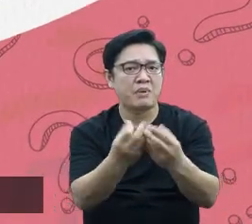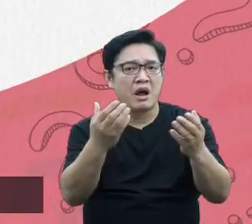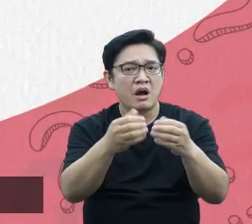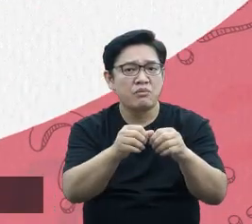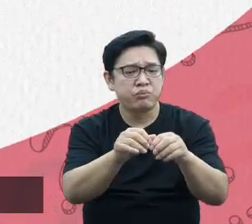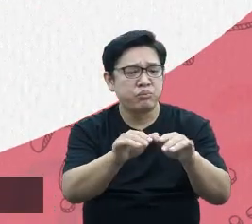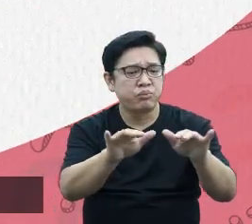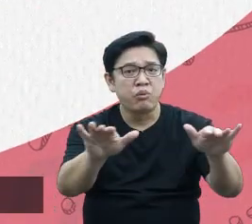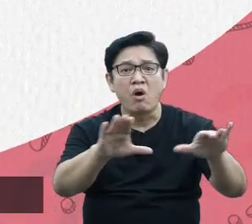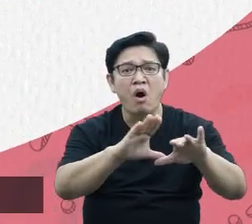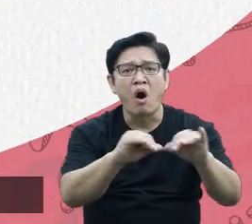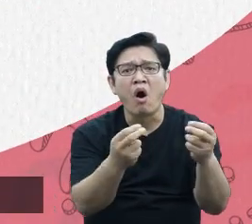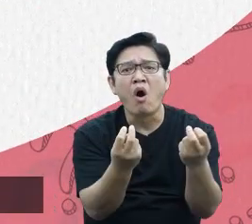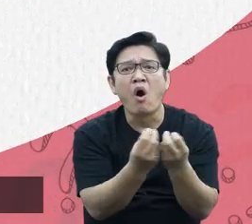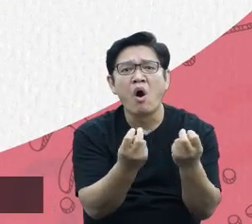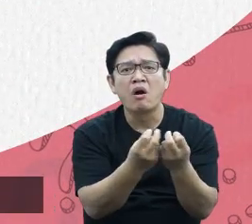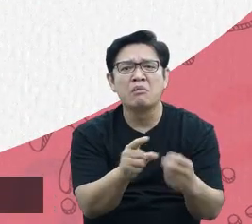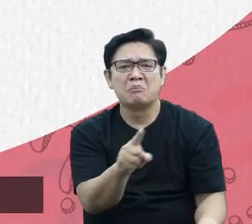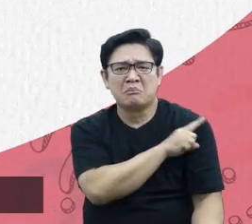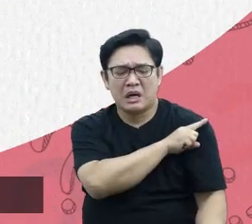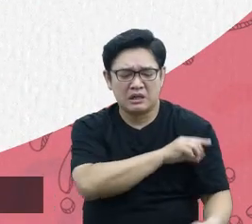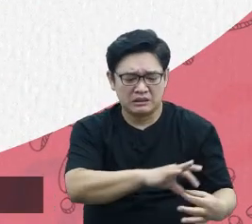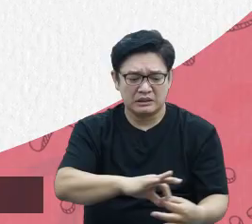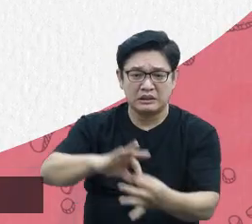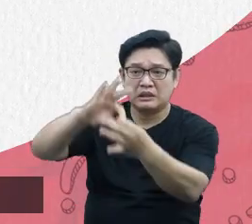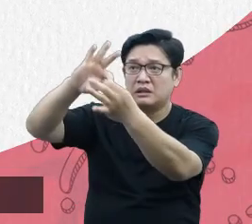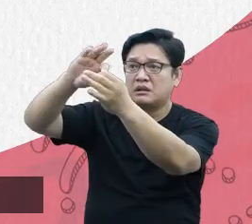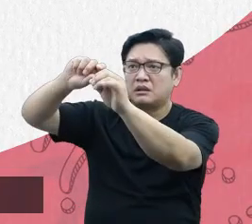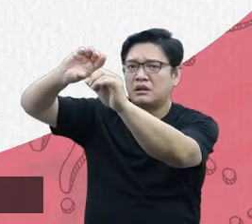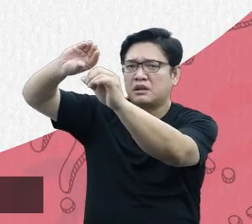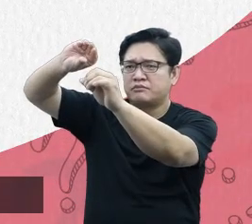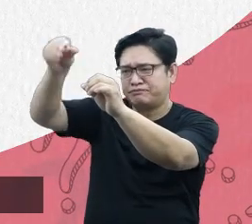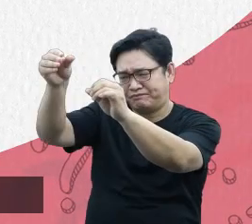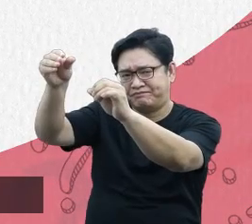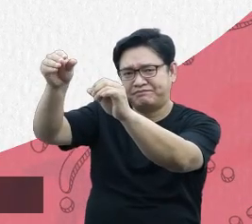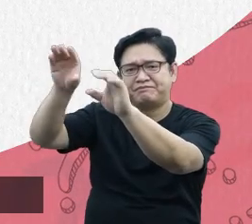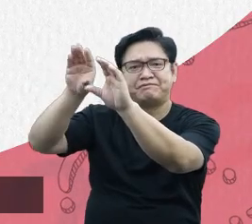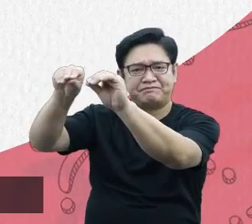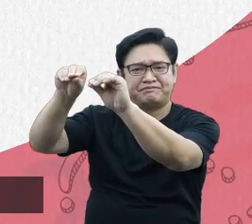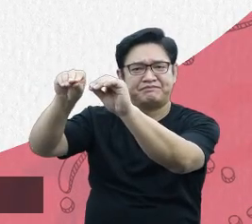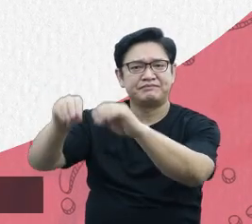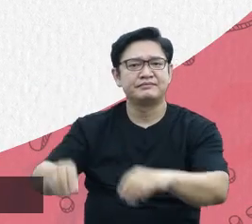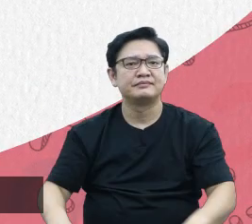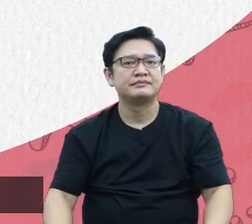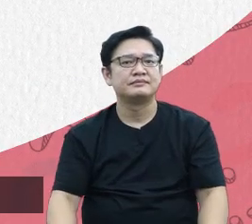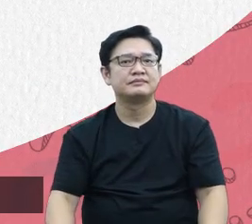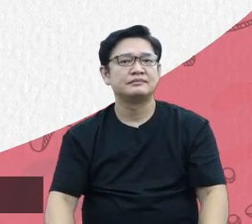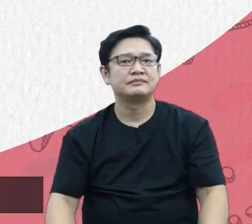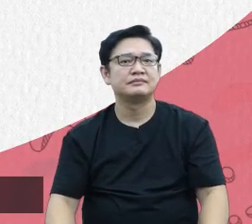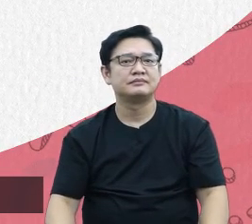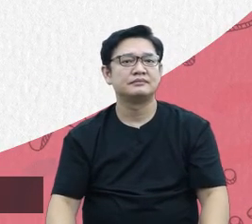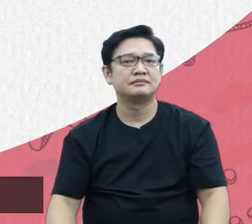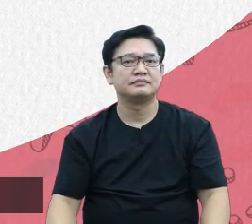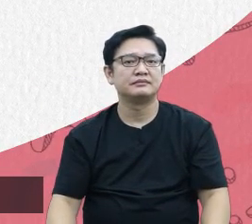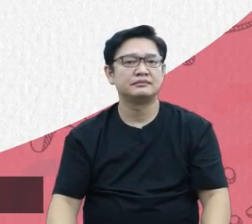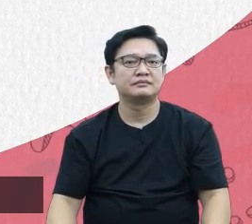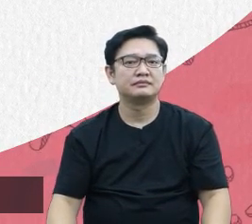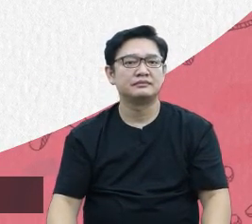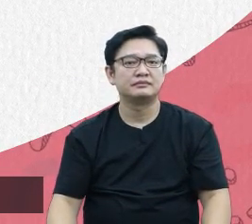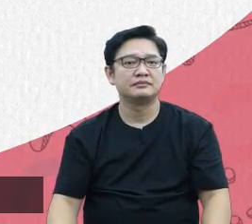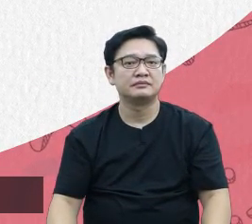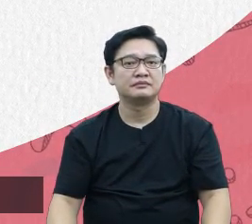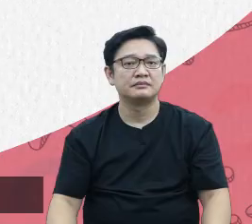가스가 셀 때 대처 방법을 알아볼까요? 가장 먼저 가스 밸브를 잠그세요.